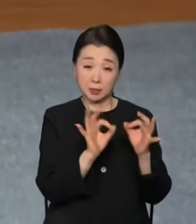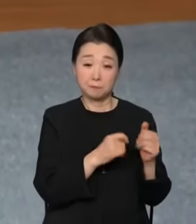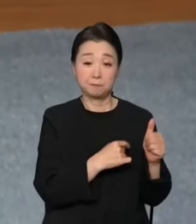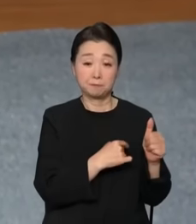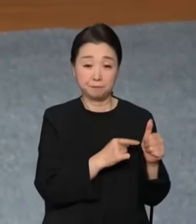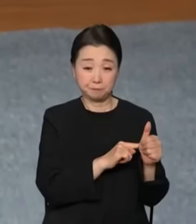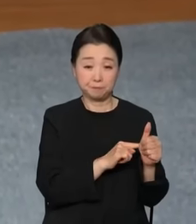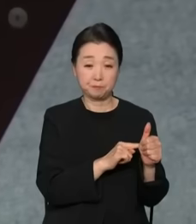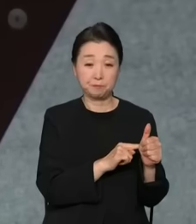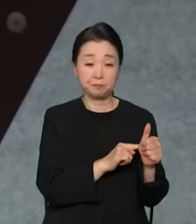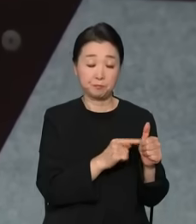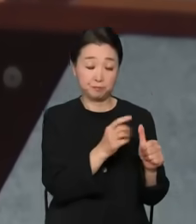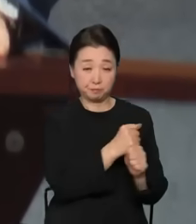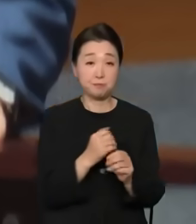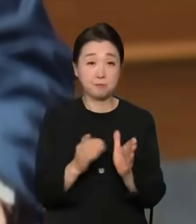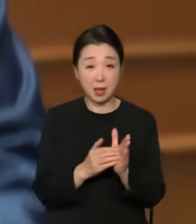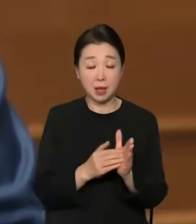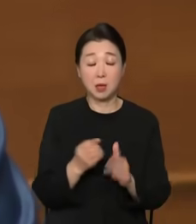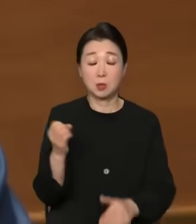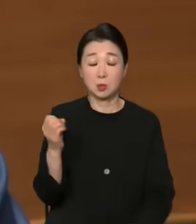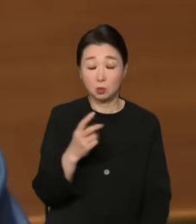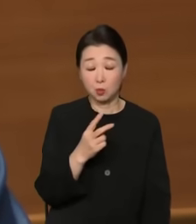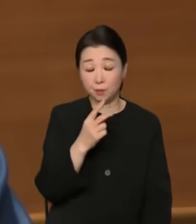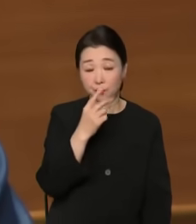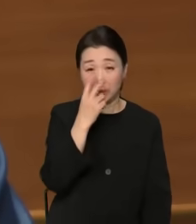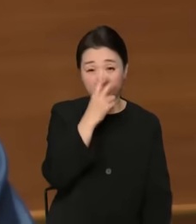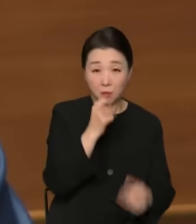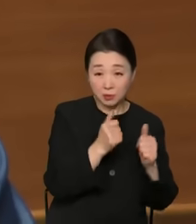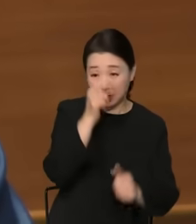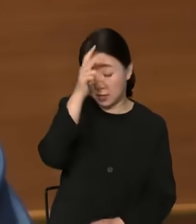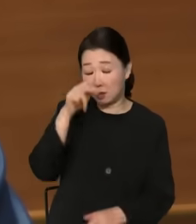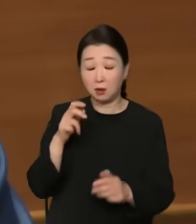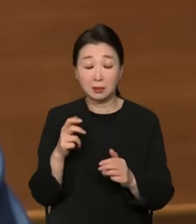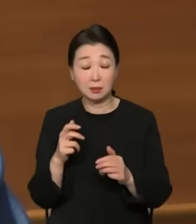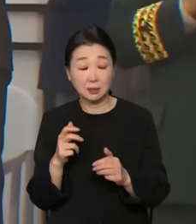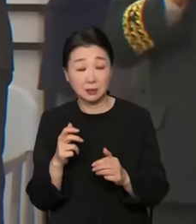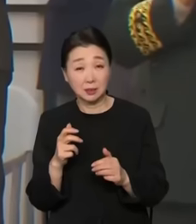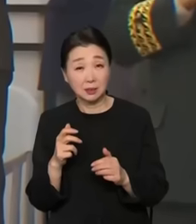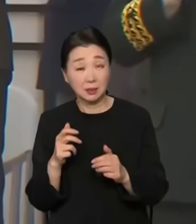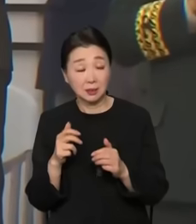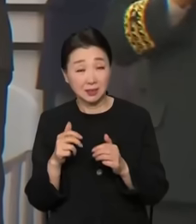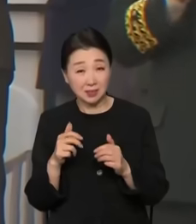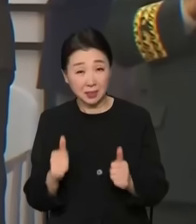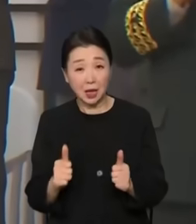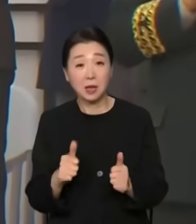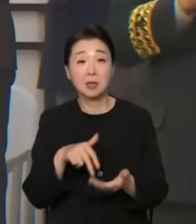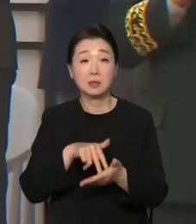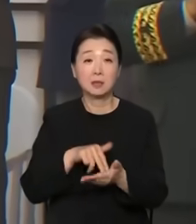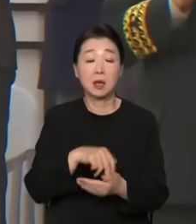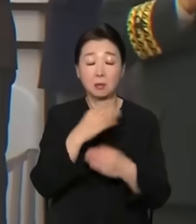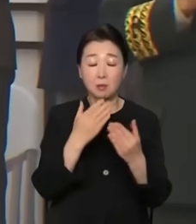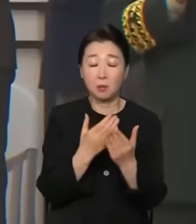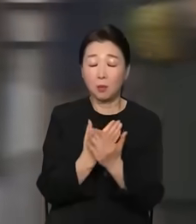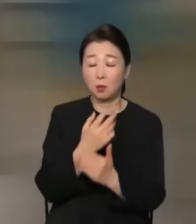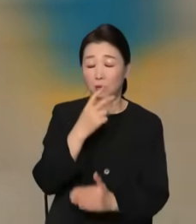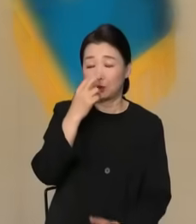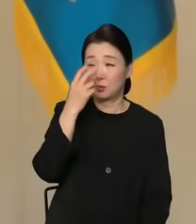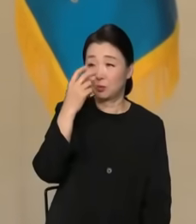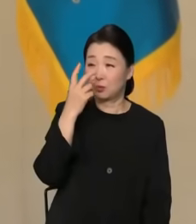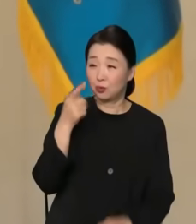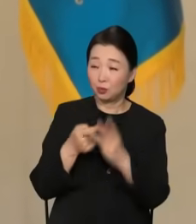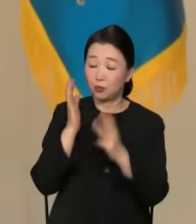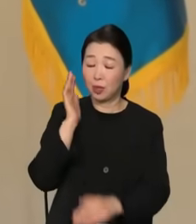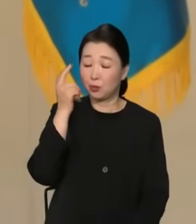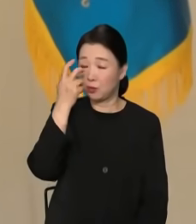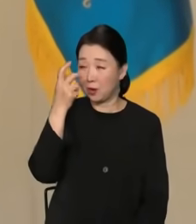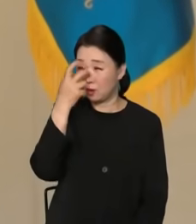신병 확보에 성공한데 이어 검경 모두 내란 사태 정점인 윤 대통령을 향한 수사의 고비를 바짝 죄고 있습니다